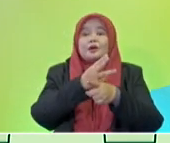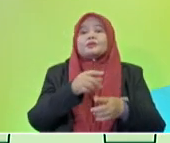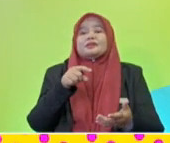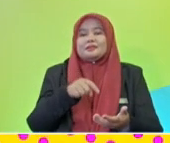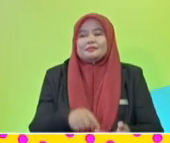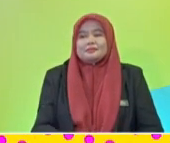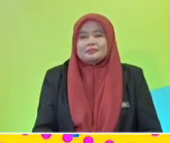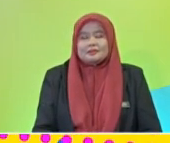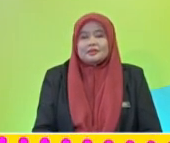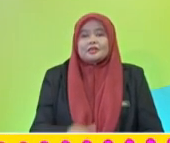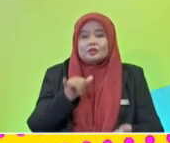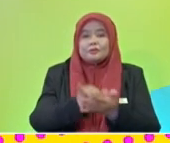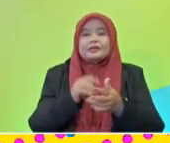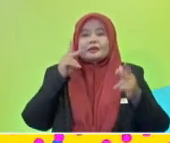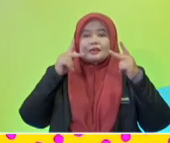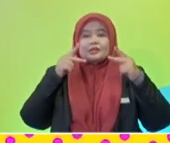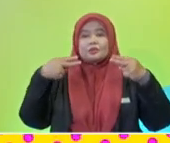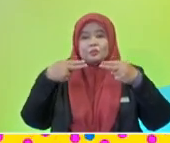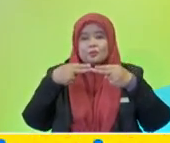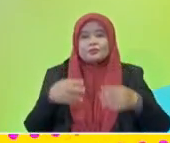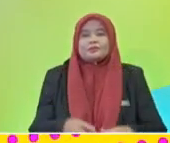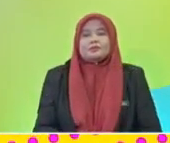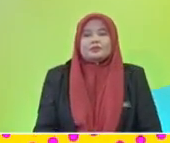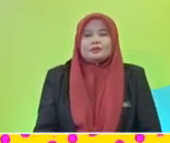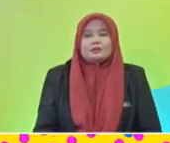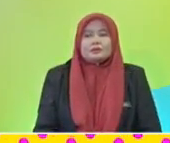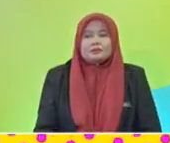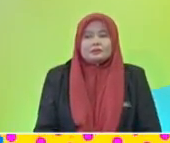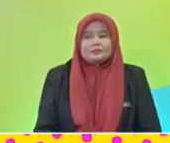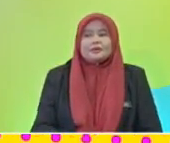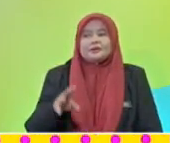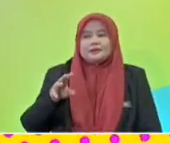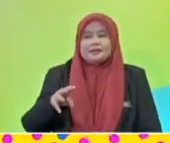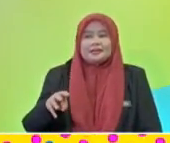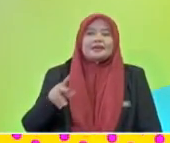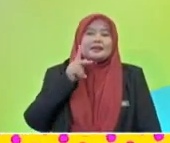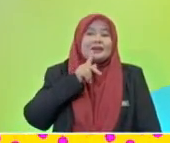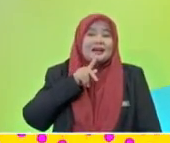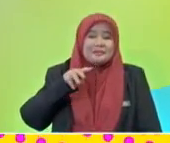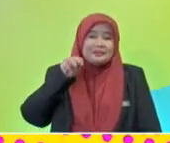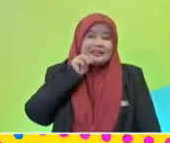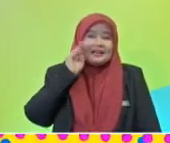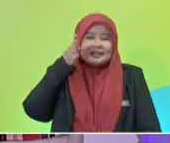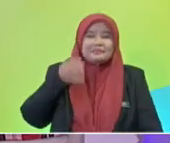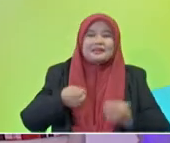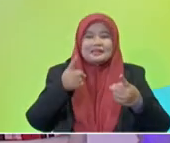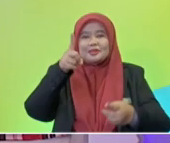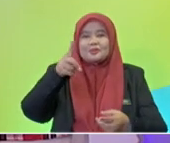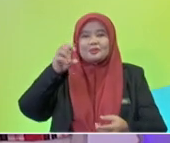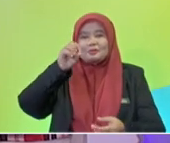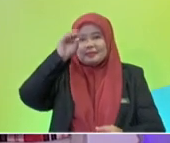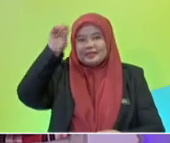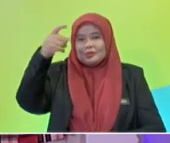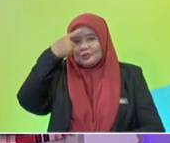situ Ha itu pun kata kata hubung juga Baiklah Mira bagi satu bintang untuk dano baiklah kita lihat